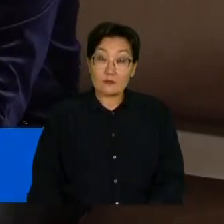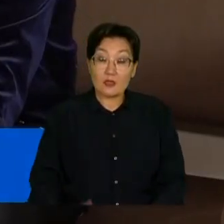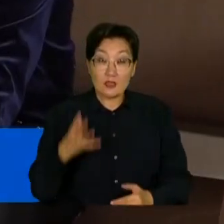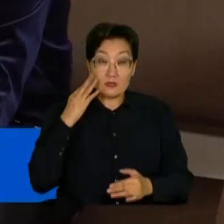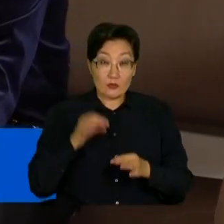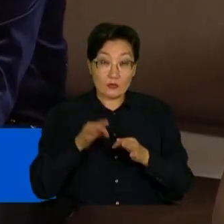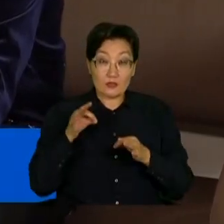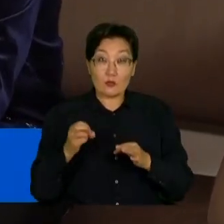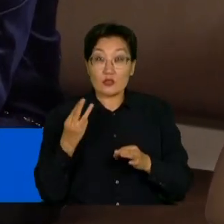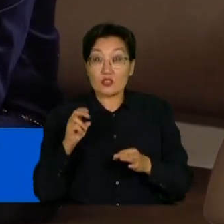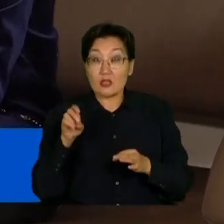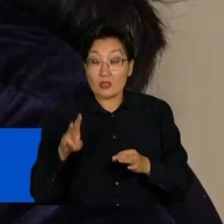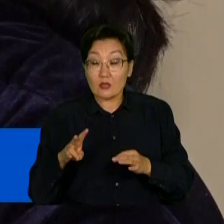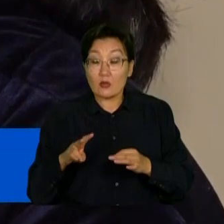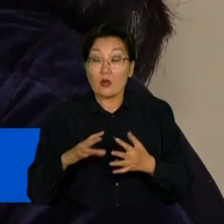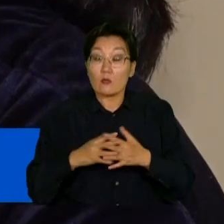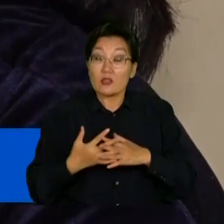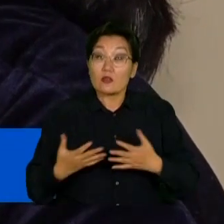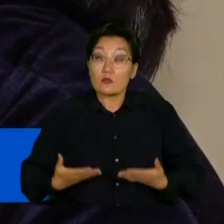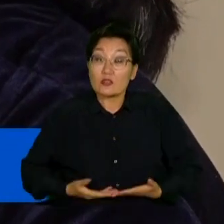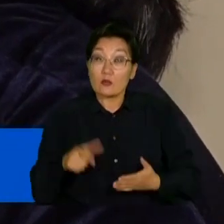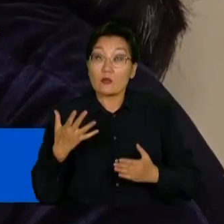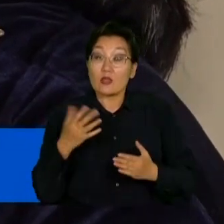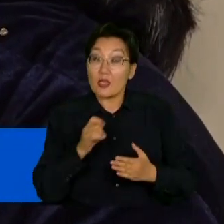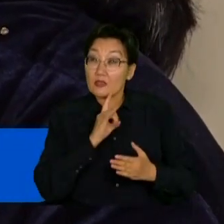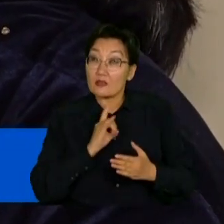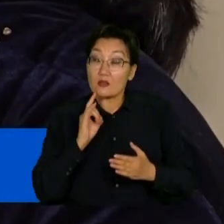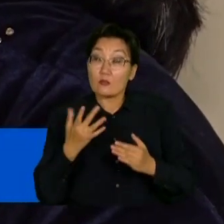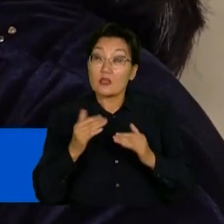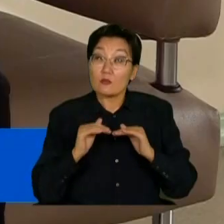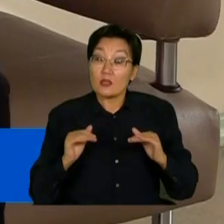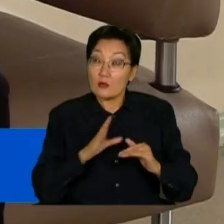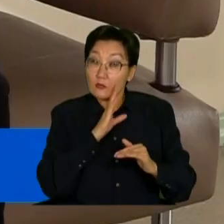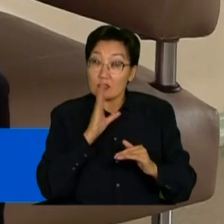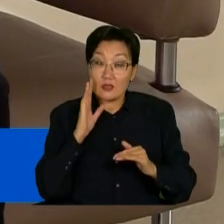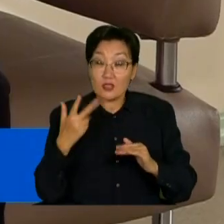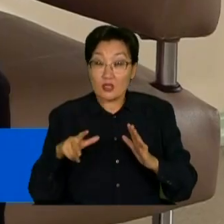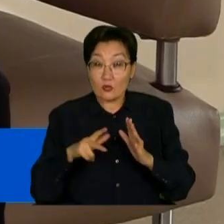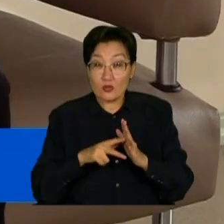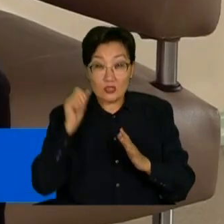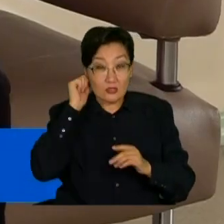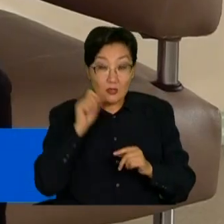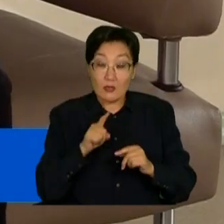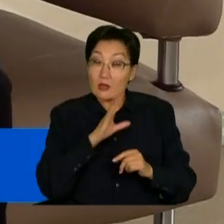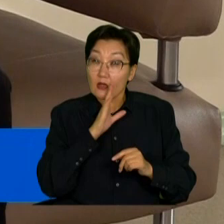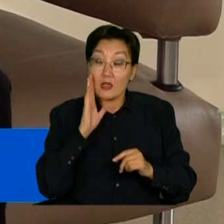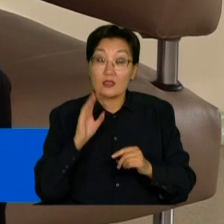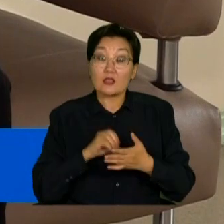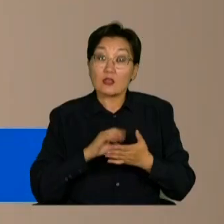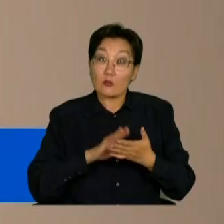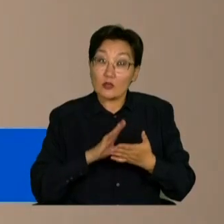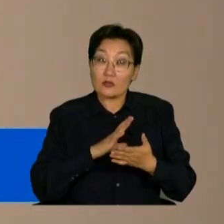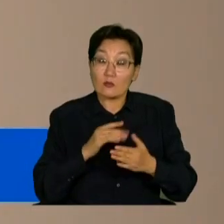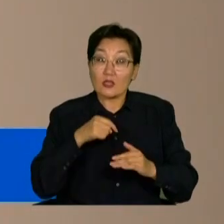Алматы облысы шамалған тұрғыны Ділбәр Тәңірбергенова 5 баланың анасы. 58 жастағы әйел біраз жылдан бері есепте тұрған. Кейіннен жүректің